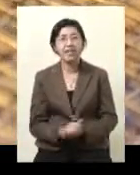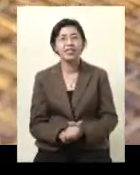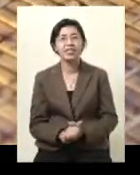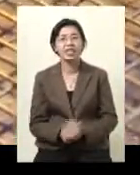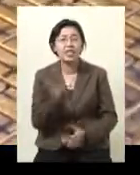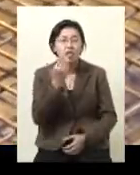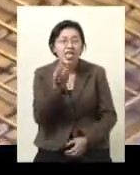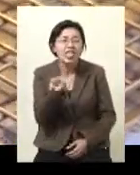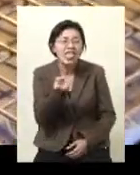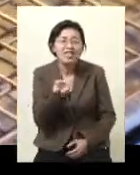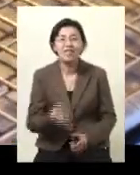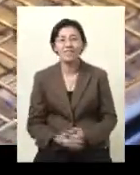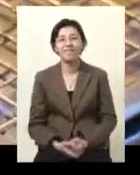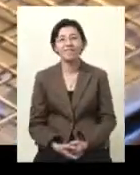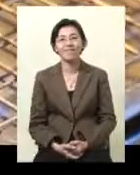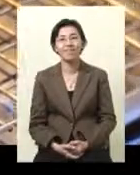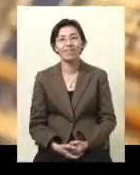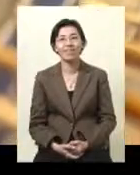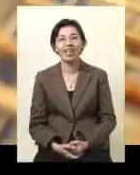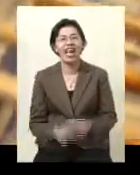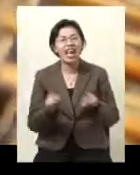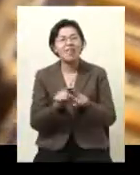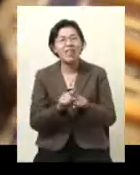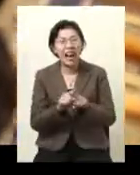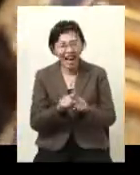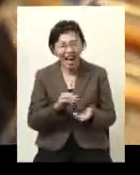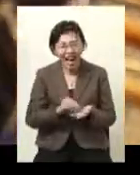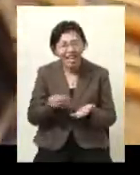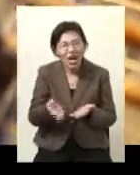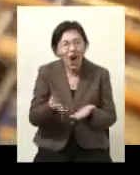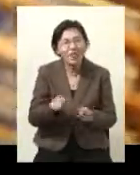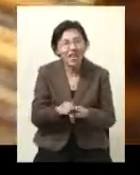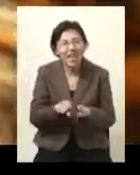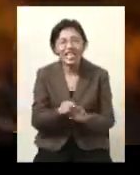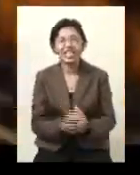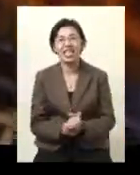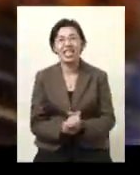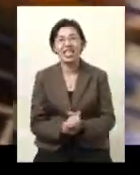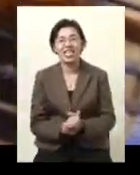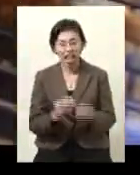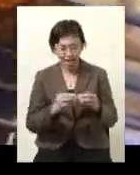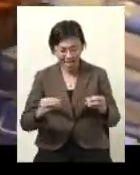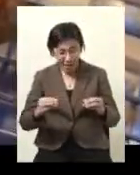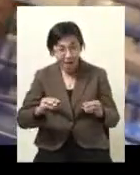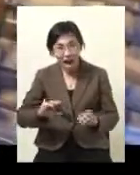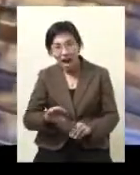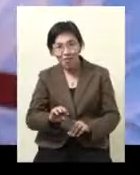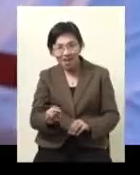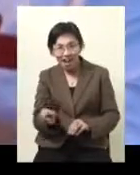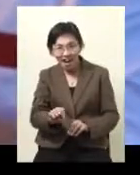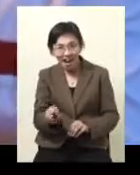เผ็ดไหมจ๊ะ เผ็ดน้อยค่ะ เผ็ดน้อยปลาคล้ายคล้ายทอดมันใช่ไหมครับทอดมันแล้วก็เอามาย่